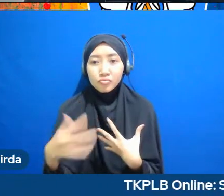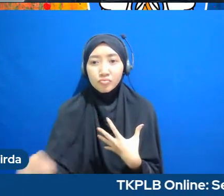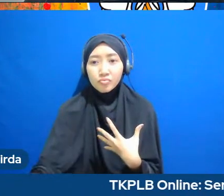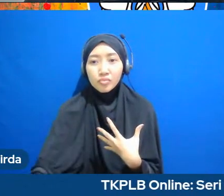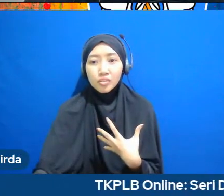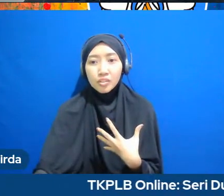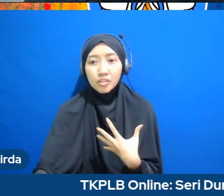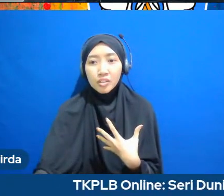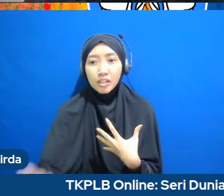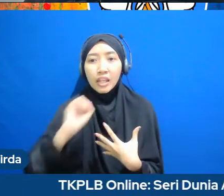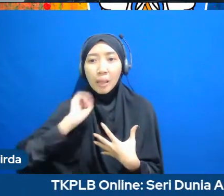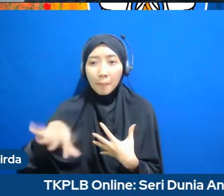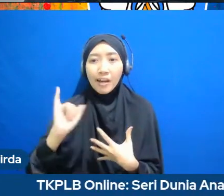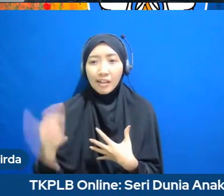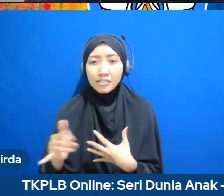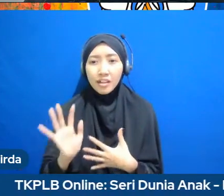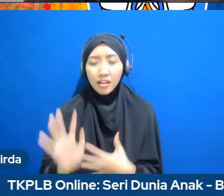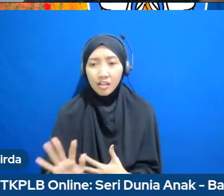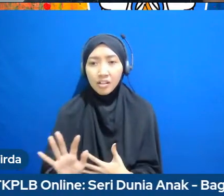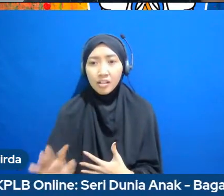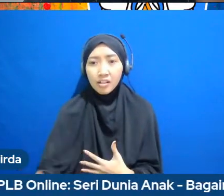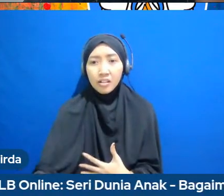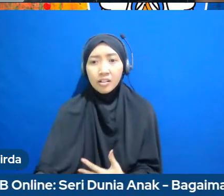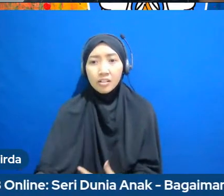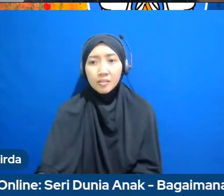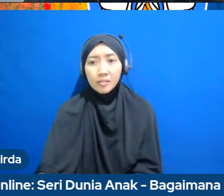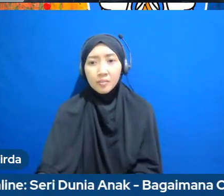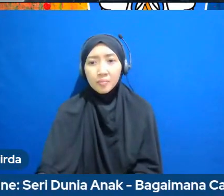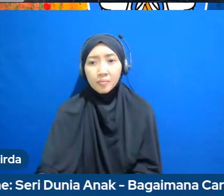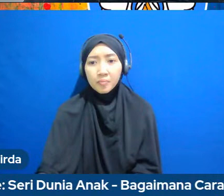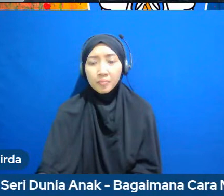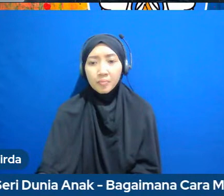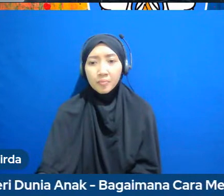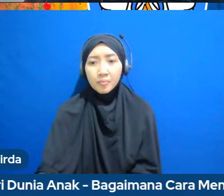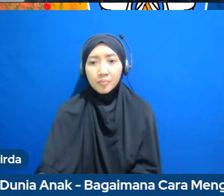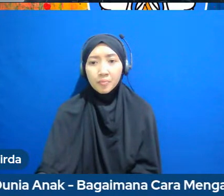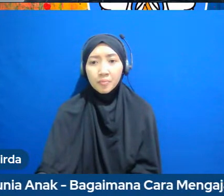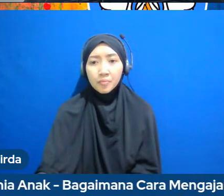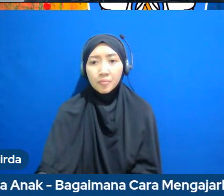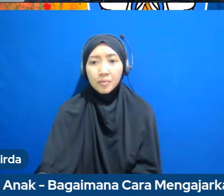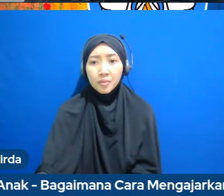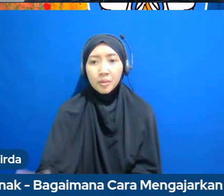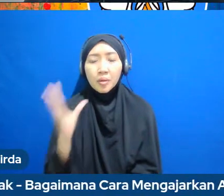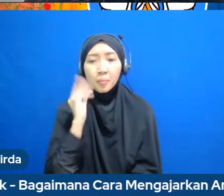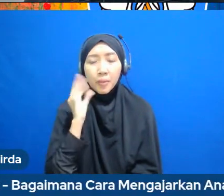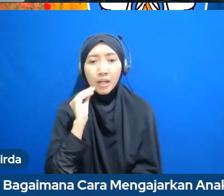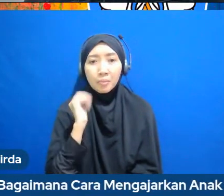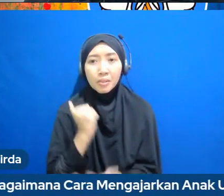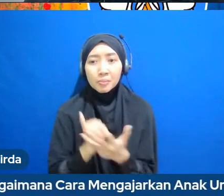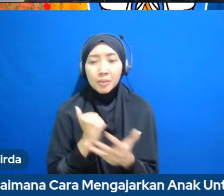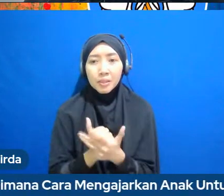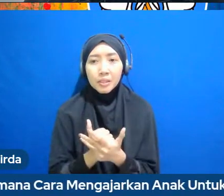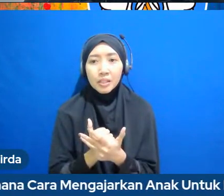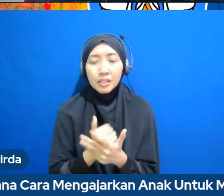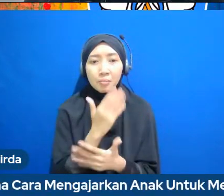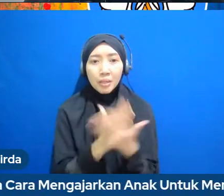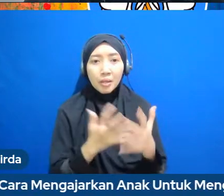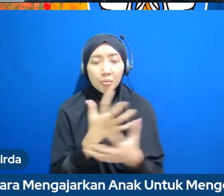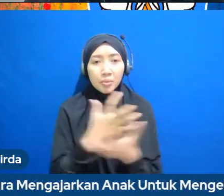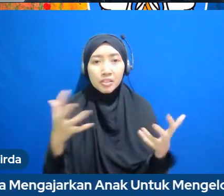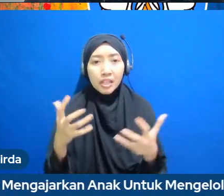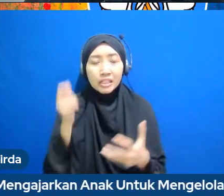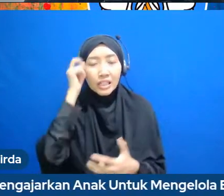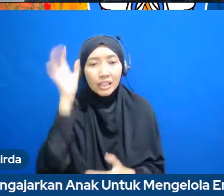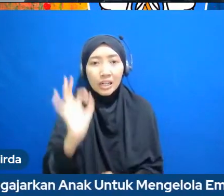lempar-lempar aja gitu. Dan pengalaman saya menggali anak-anak tuh sebenarnya sebagian besar anak tuh sebenarnya nggak sadar